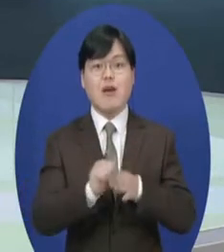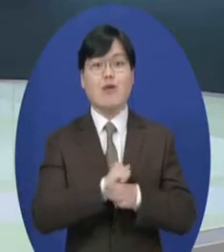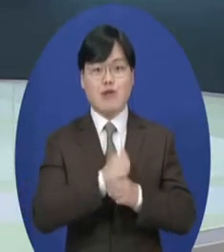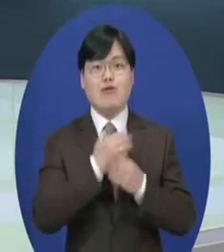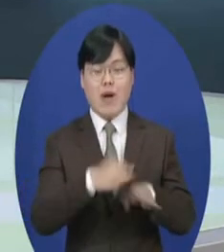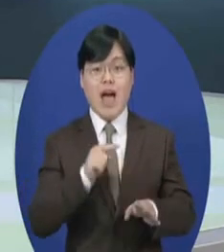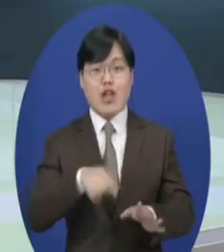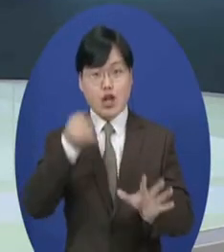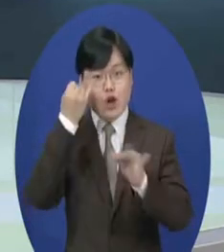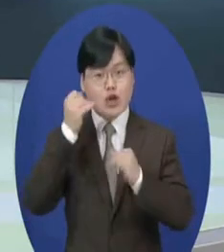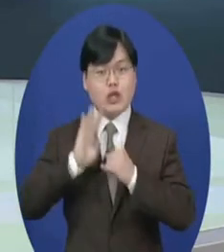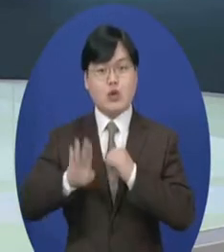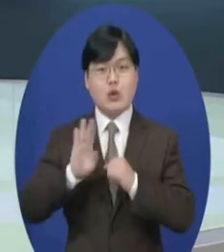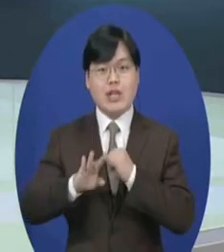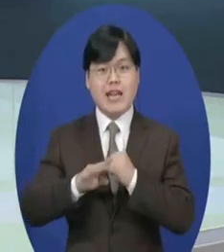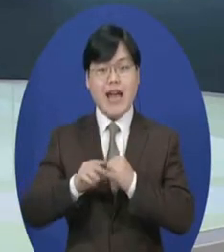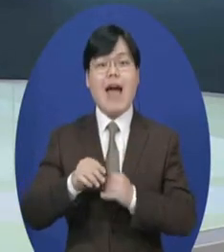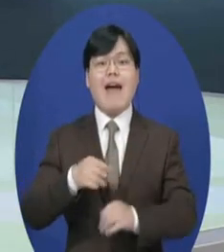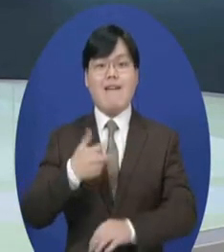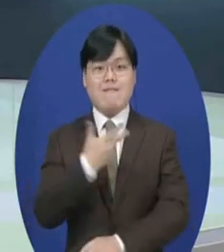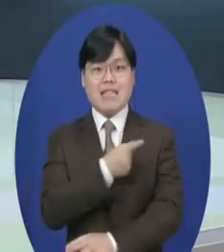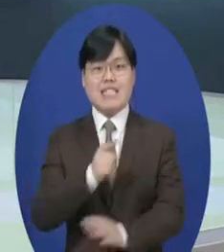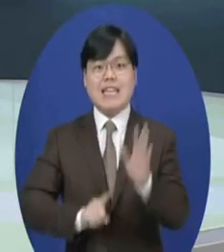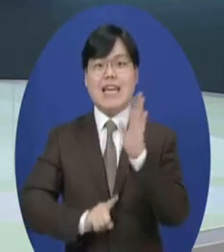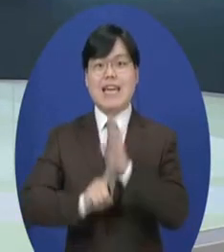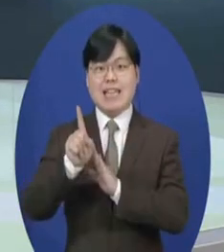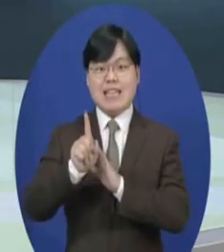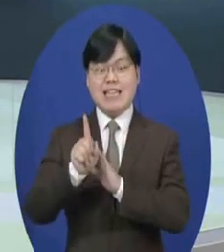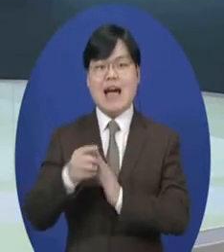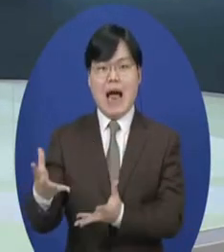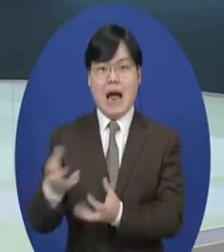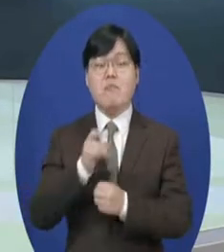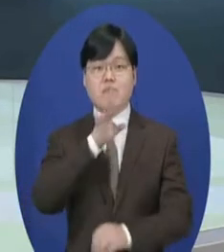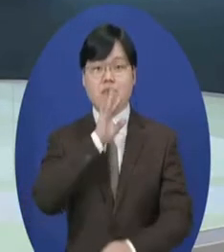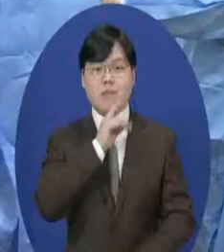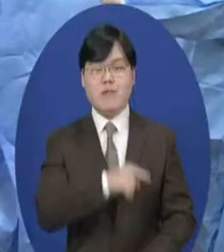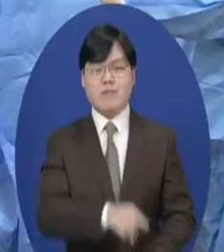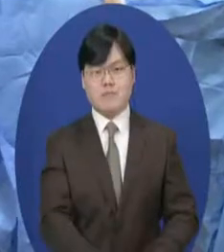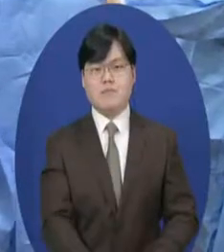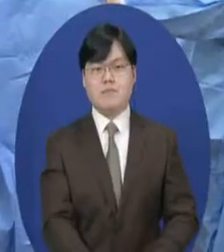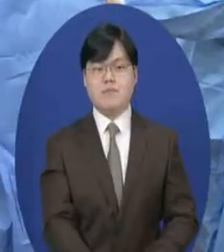бэлдсэн байна. Энэ 7 оны сүүлээр вакцины эхний татан авалтыг хийнэ гэж мэдээллээ.